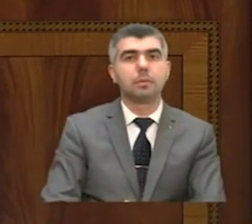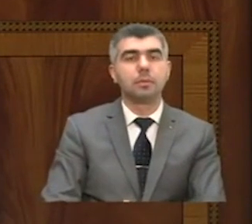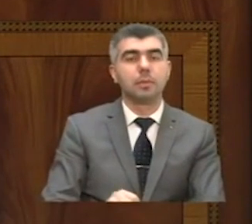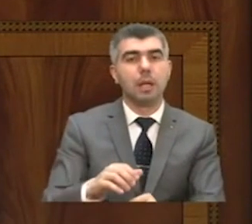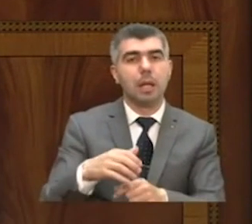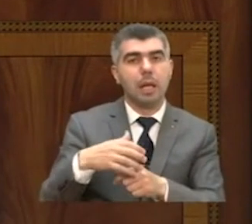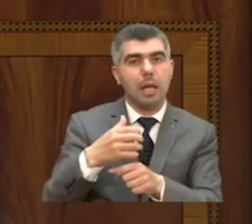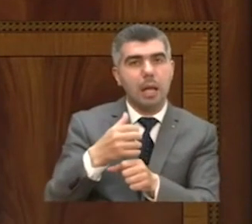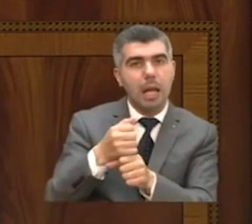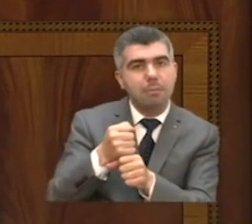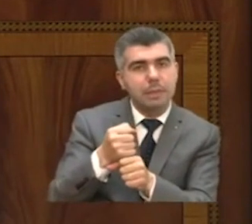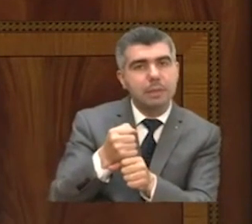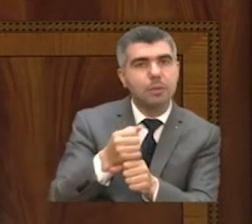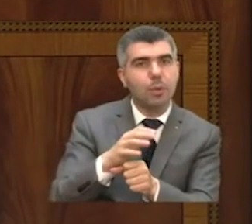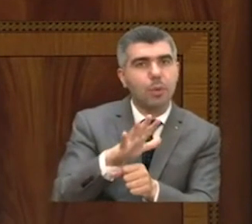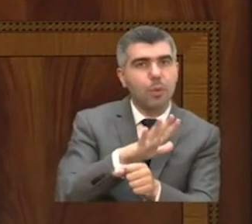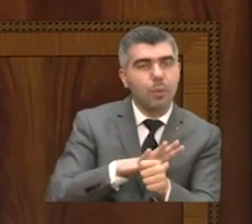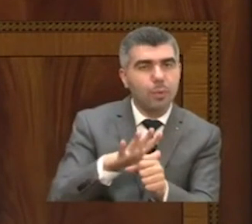الحواميد كنتوقعوا